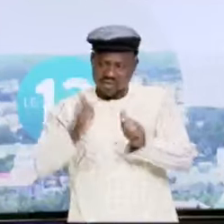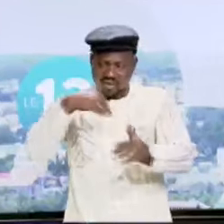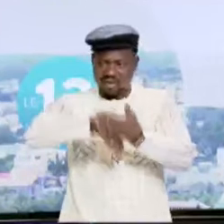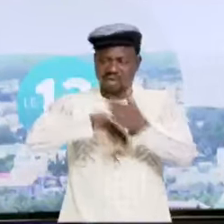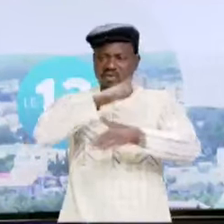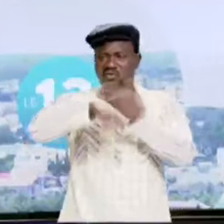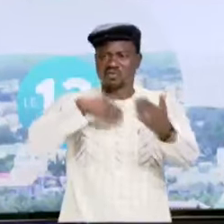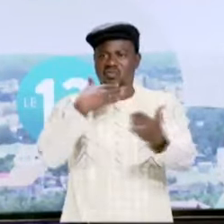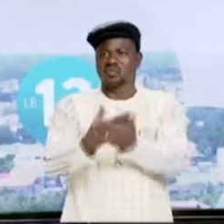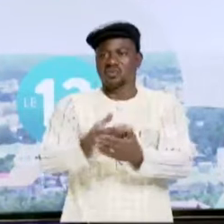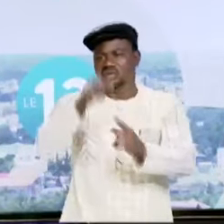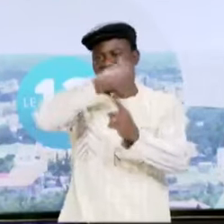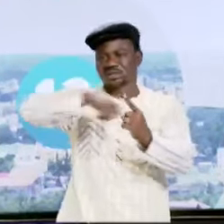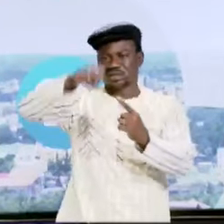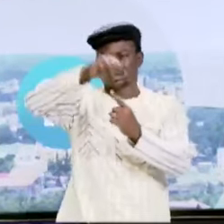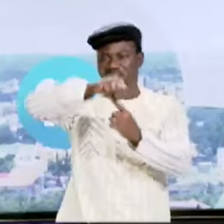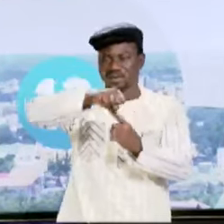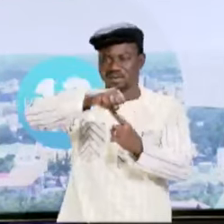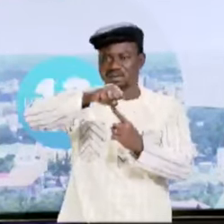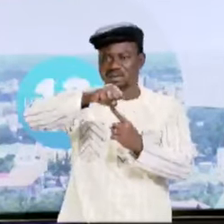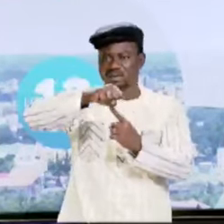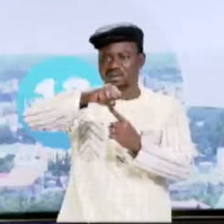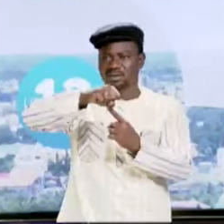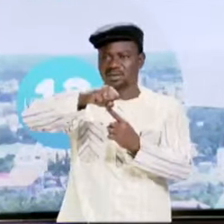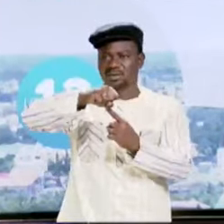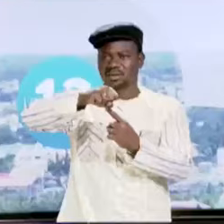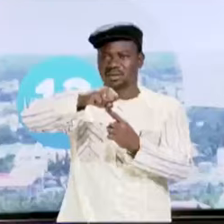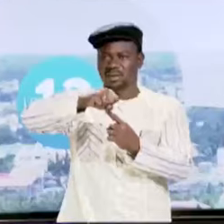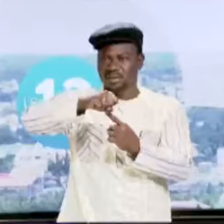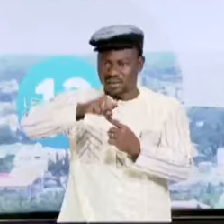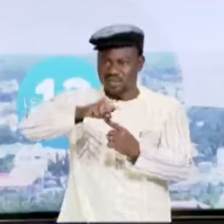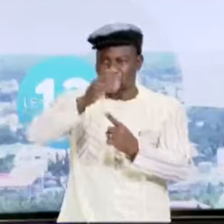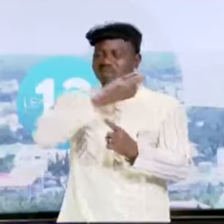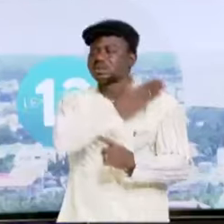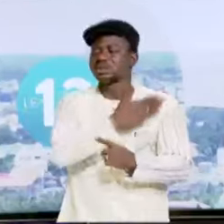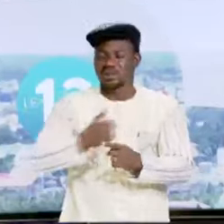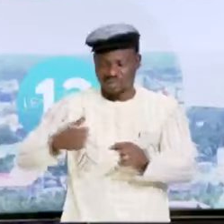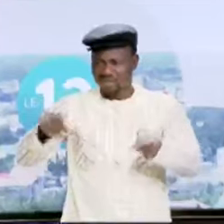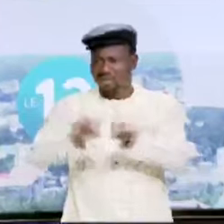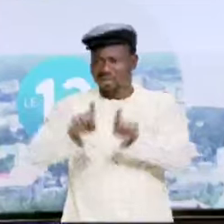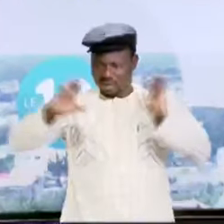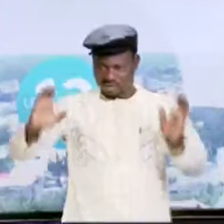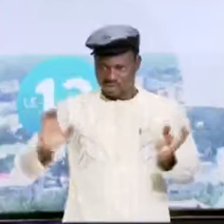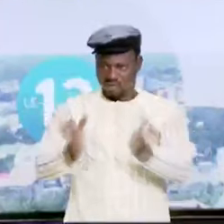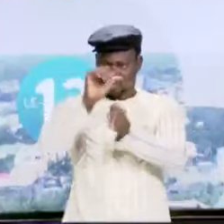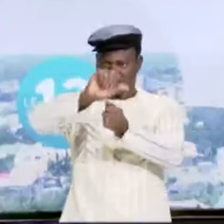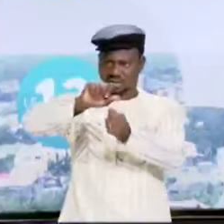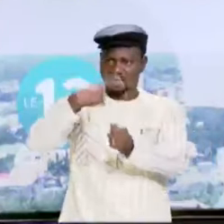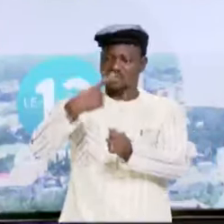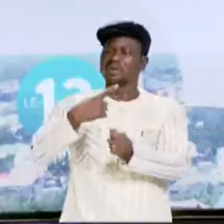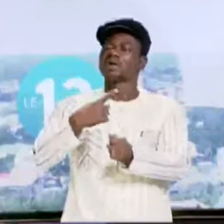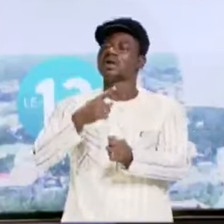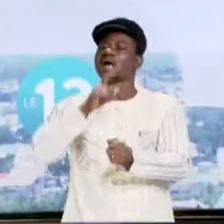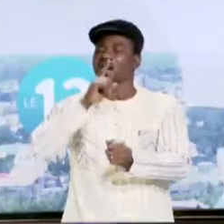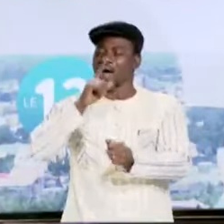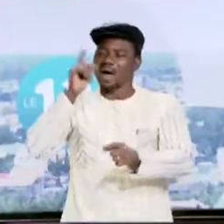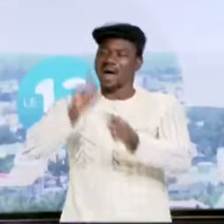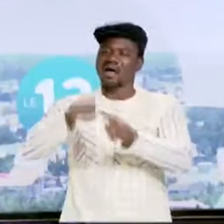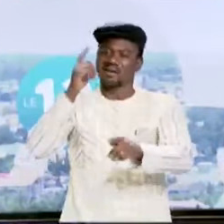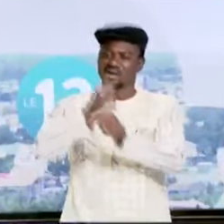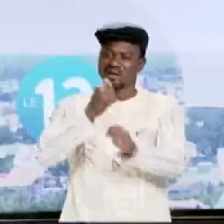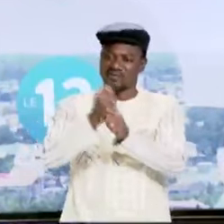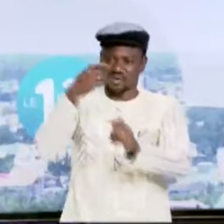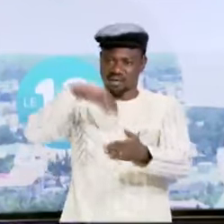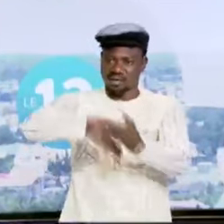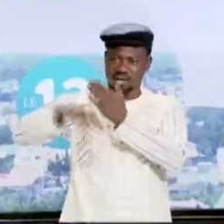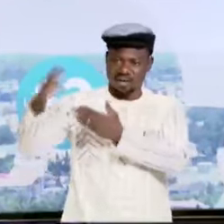une autre connotation qui est pionnier. Donc c'est exhorter les uns et les autres à être vraiment pionniers dans l'apport